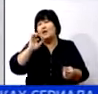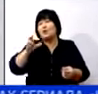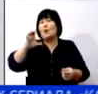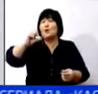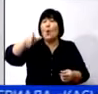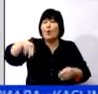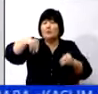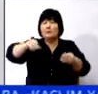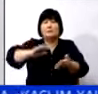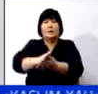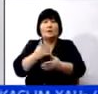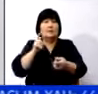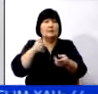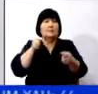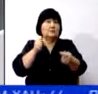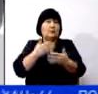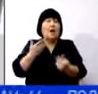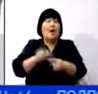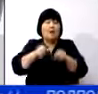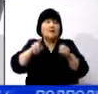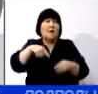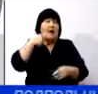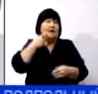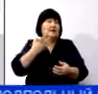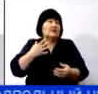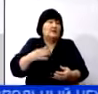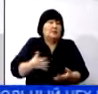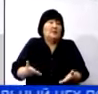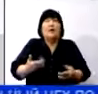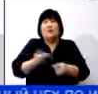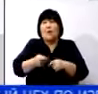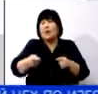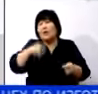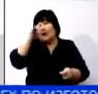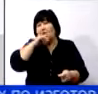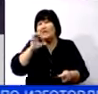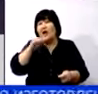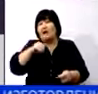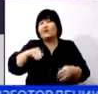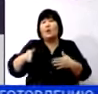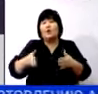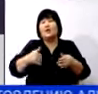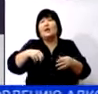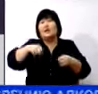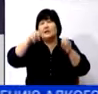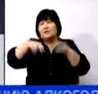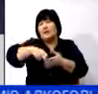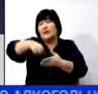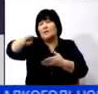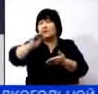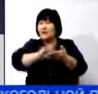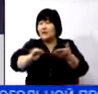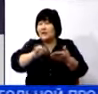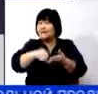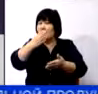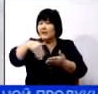против гололеда. О специальных реагентах и говорить не приходится. Руководству Казавтожола отправлено специальное письмо, дано предписание